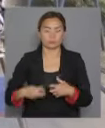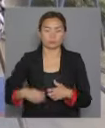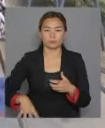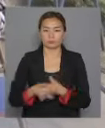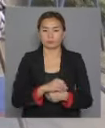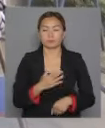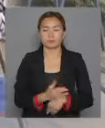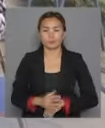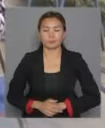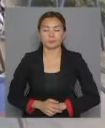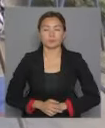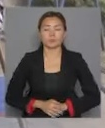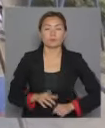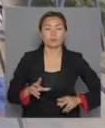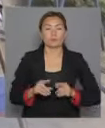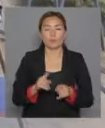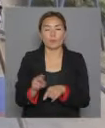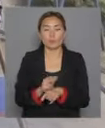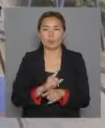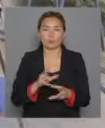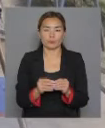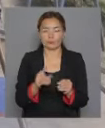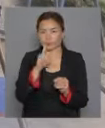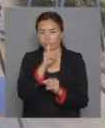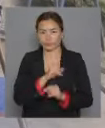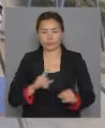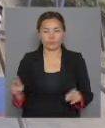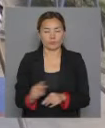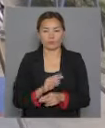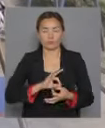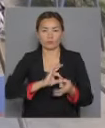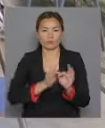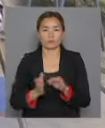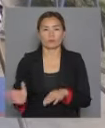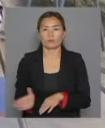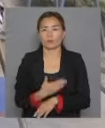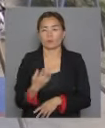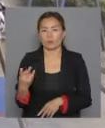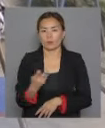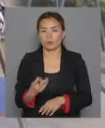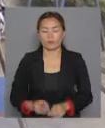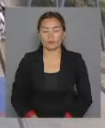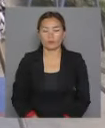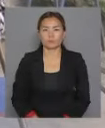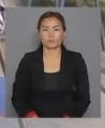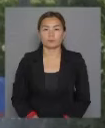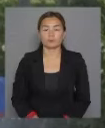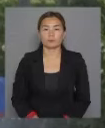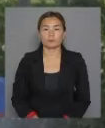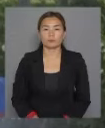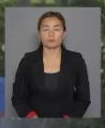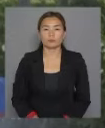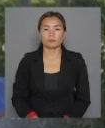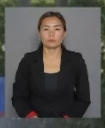плачевном состоянии. И, похоже, одним ремонтом дело не исправить. Требуется полное обновление детской зоны.